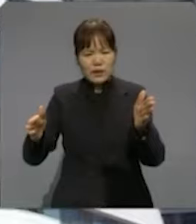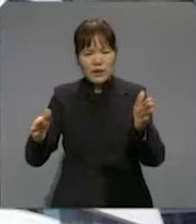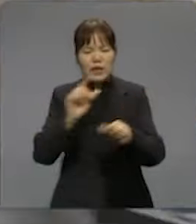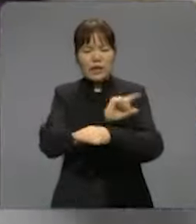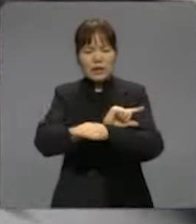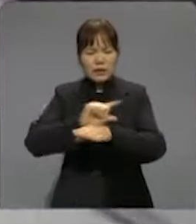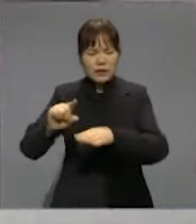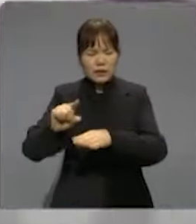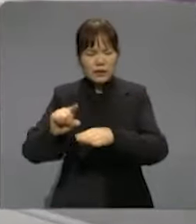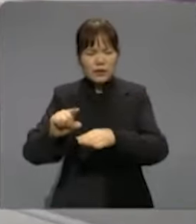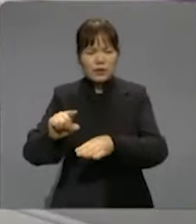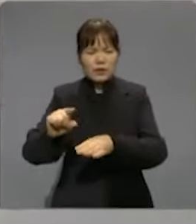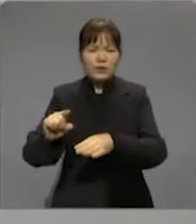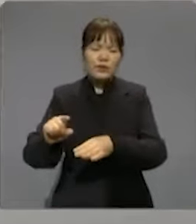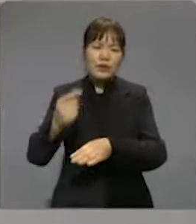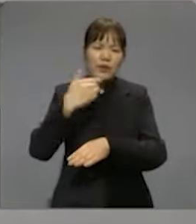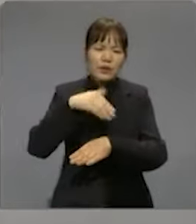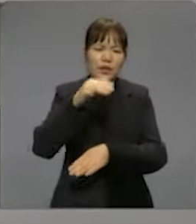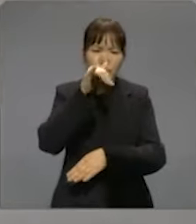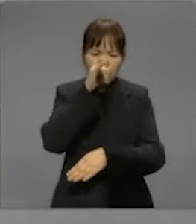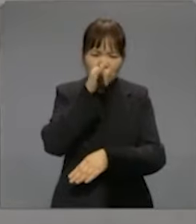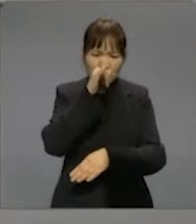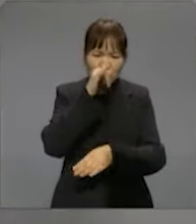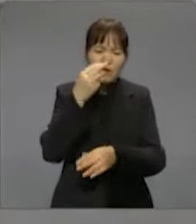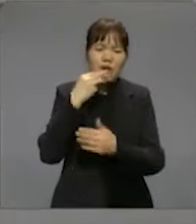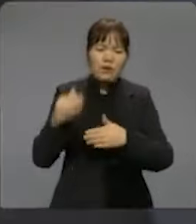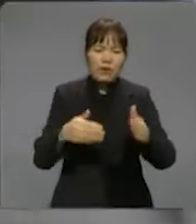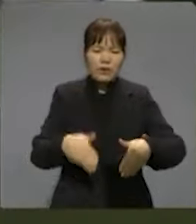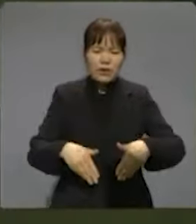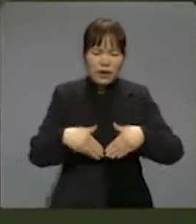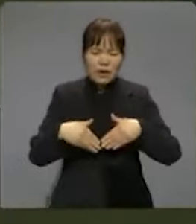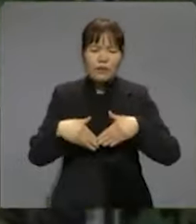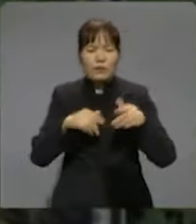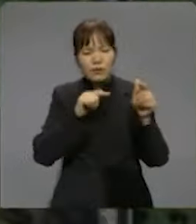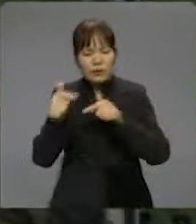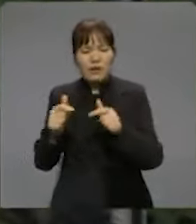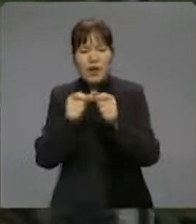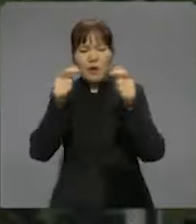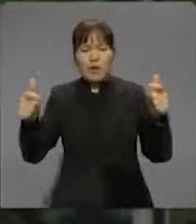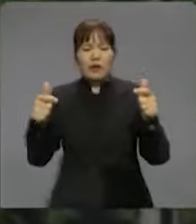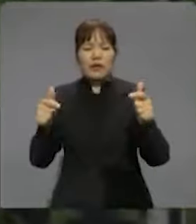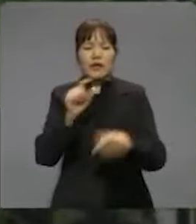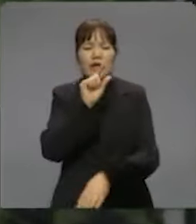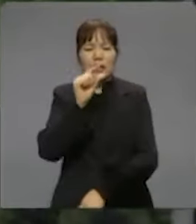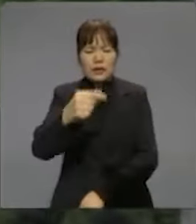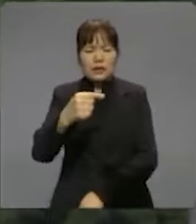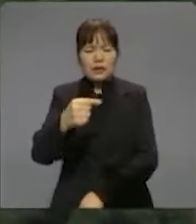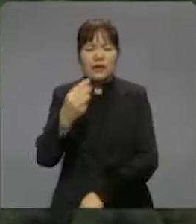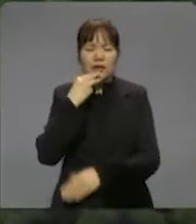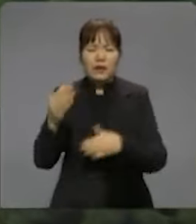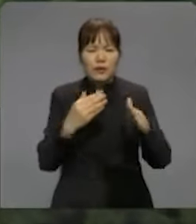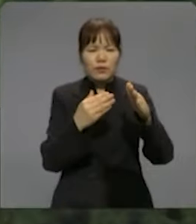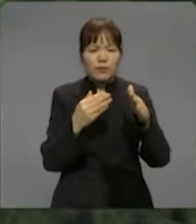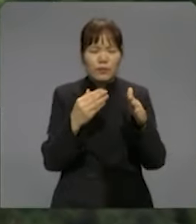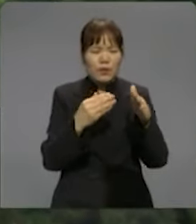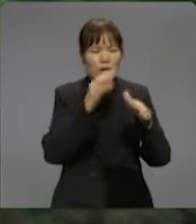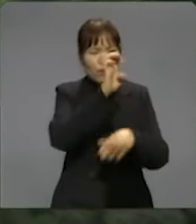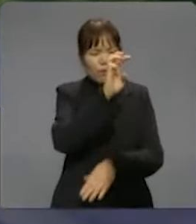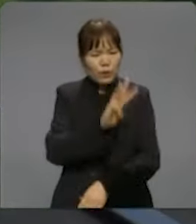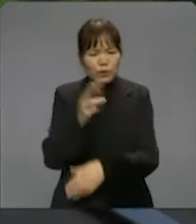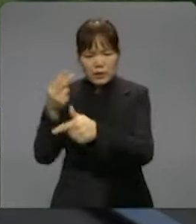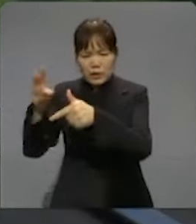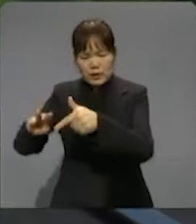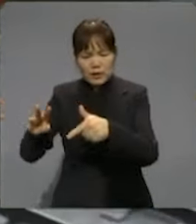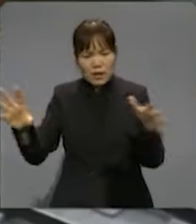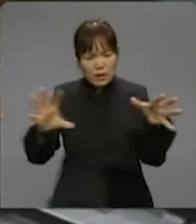수혜 지역을 경기 북부와 서남부권으로 확대하는 내용입니다. G 노선은 경기 동북부 포천과 인천을